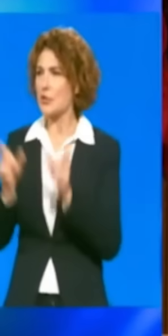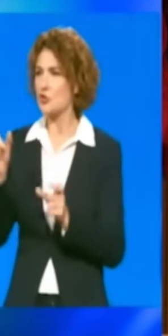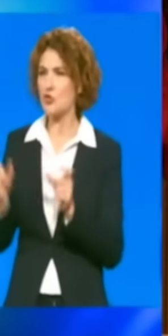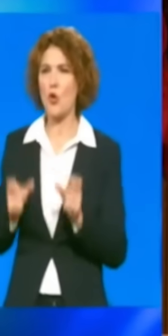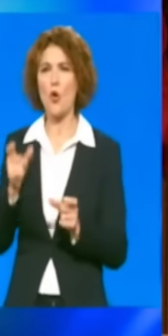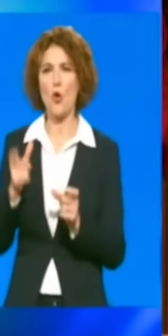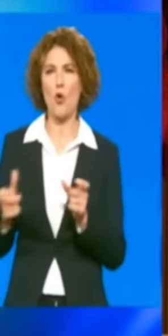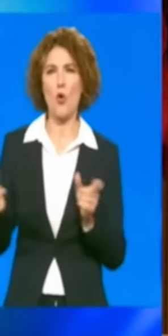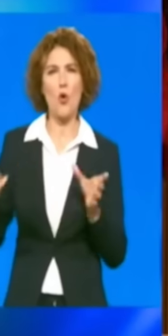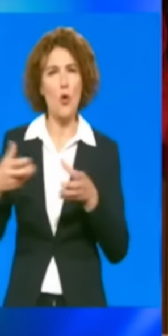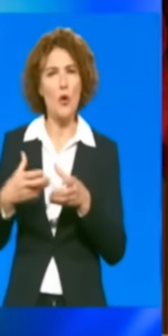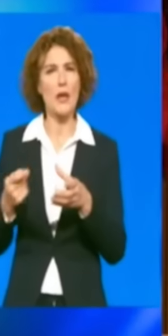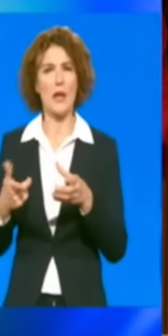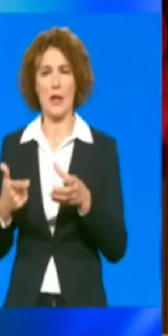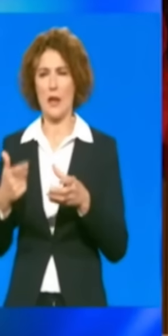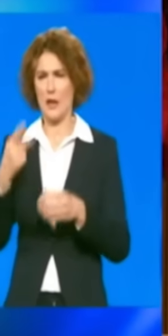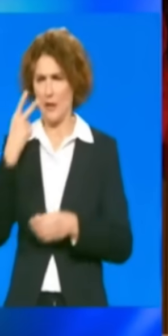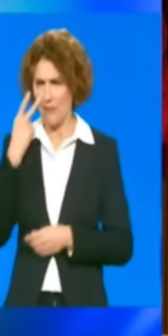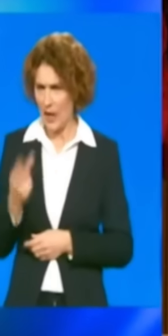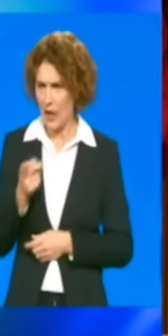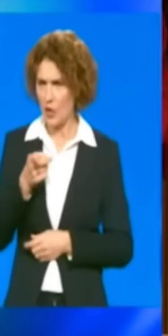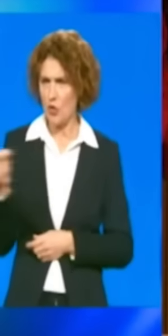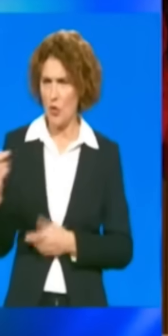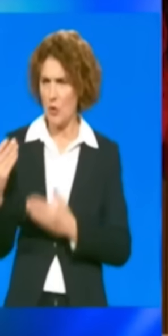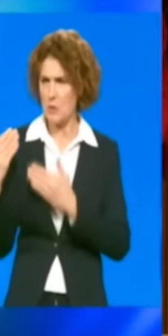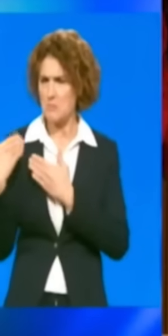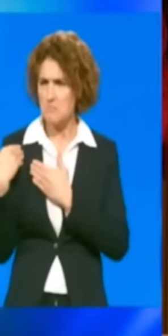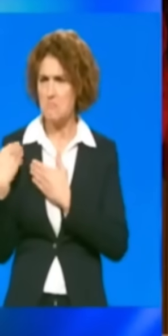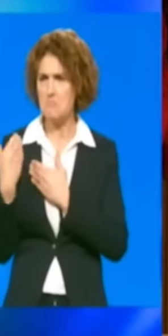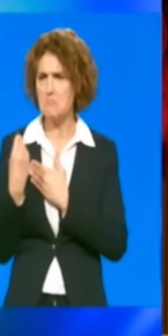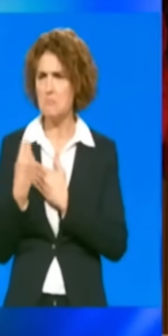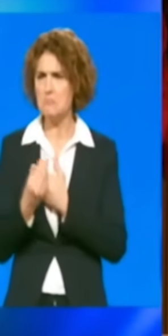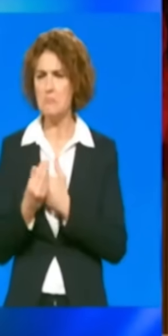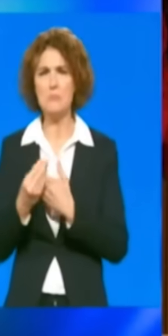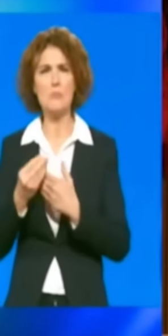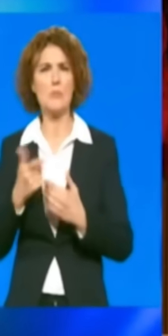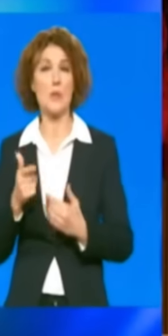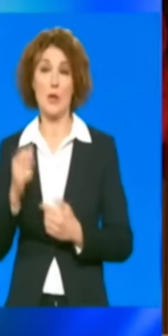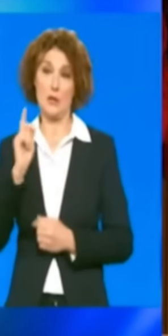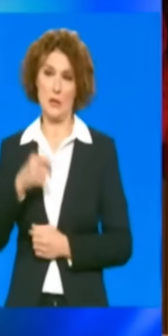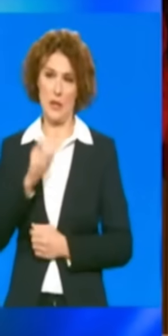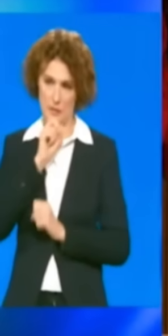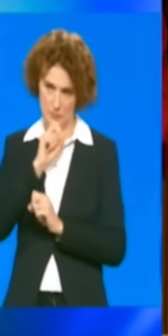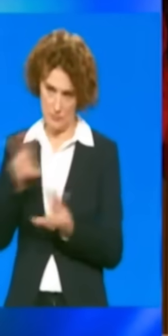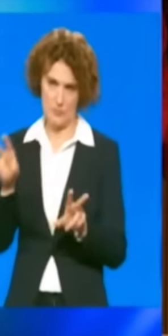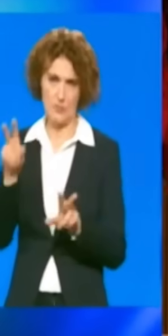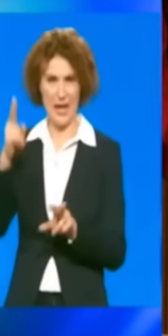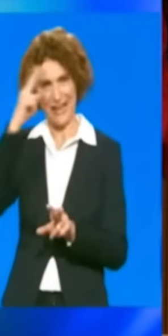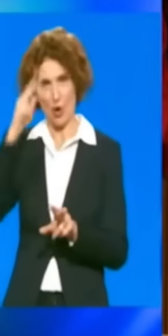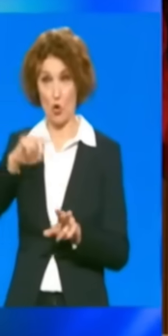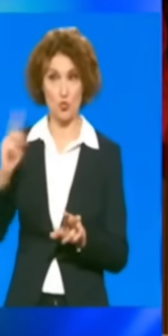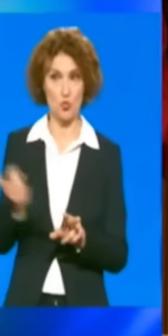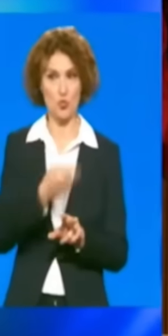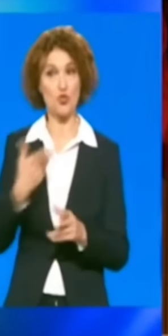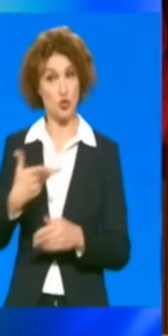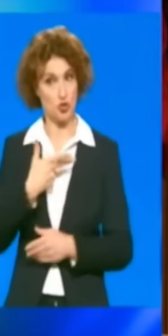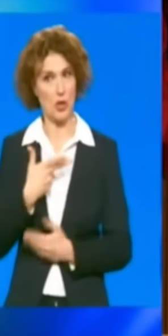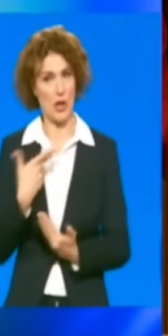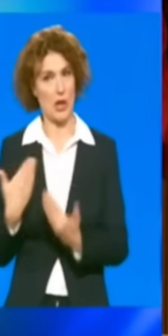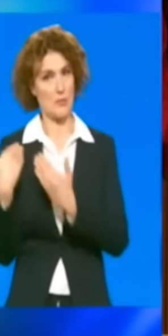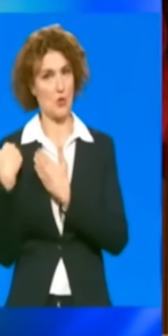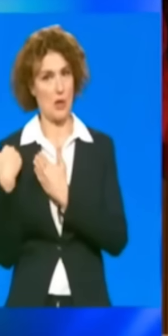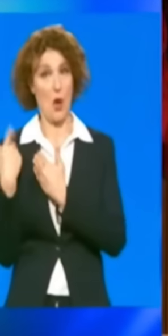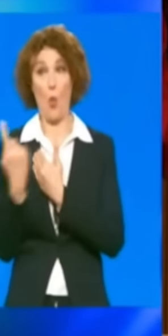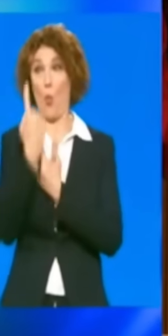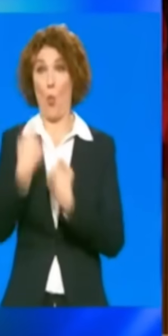stanno affrontando quella responsabilità penso che sia bene ricordare a tutti che abbiamo quella responsabilità e che non c'è uno che si assume